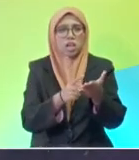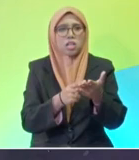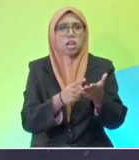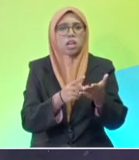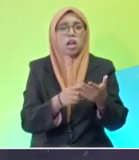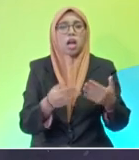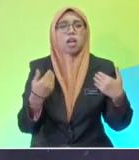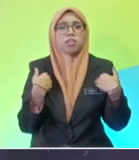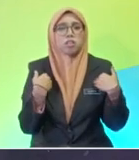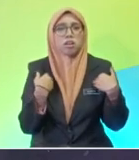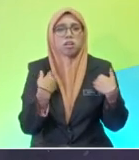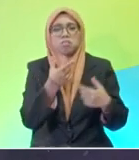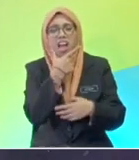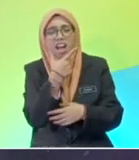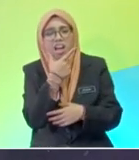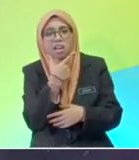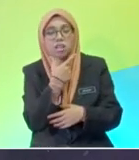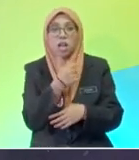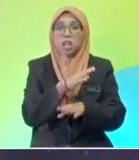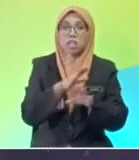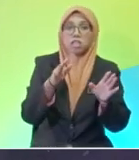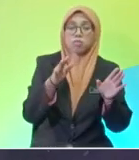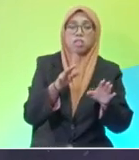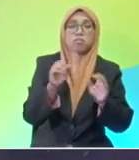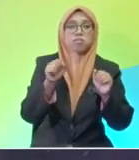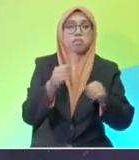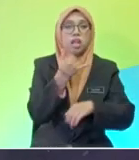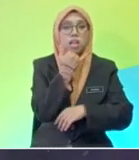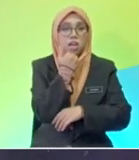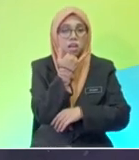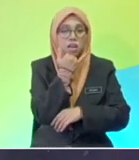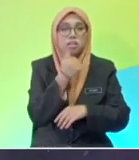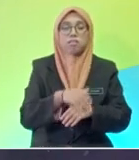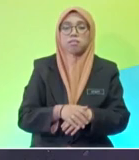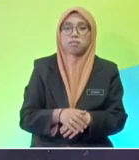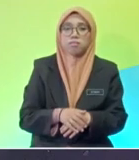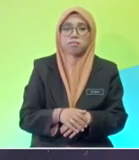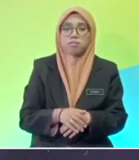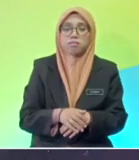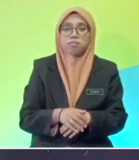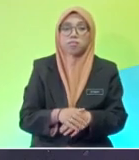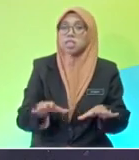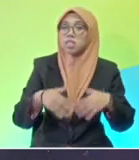kan kawan tak boleh jatuh tapi